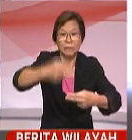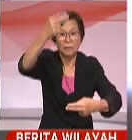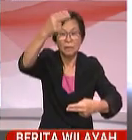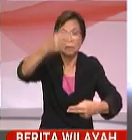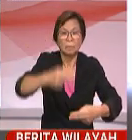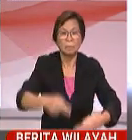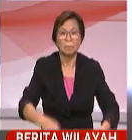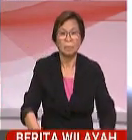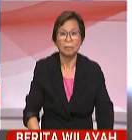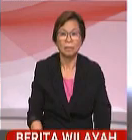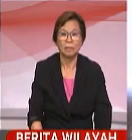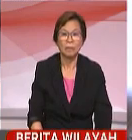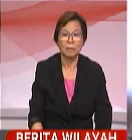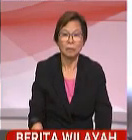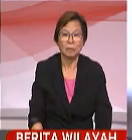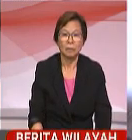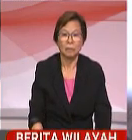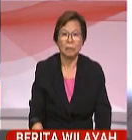occupancy rate dia